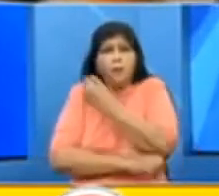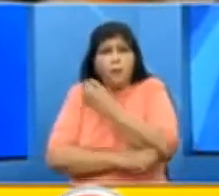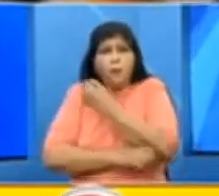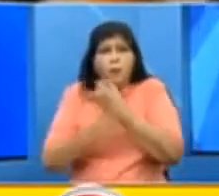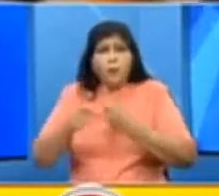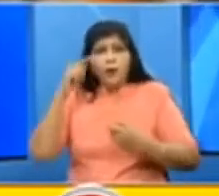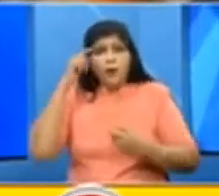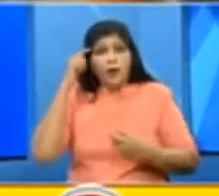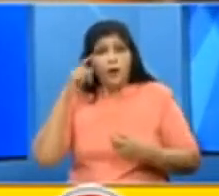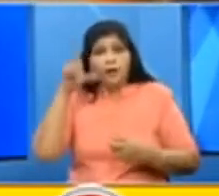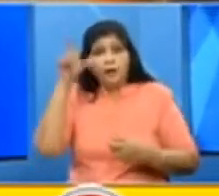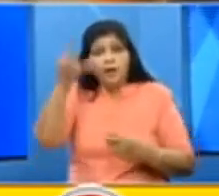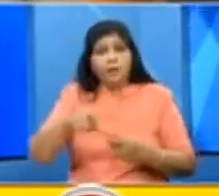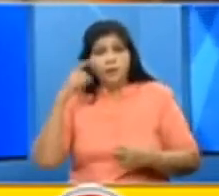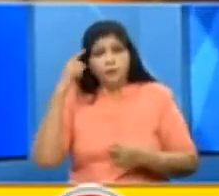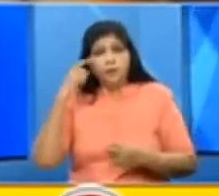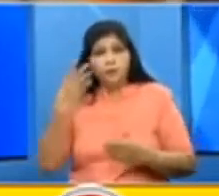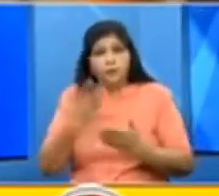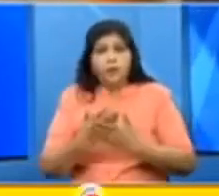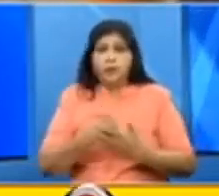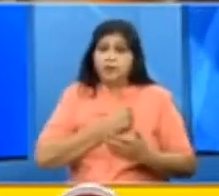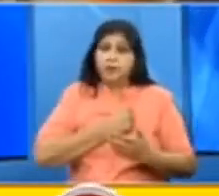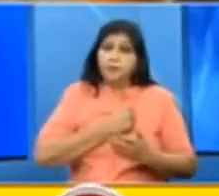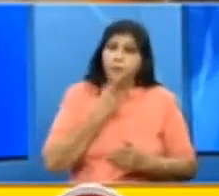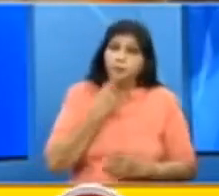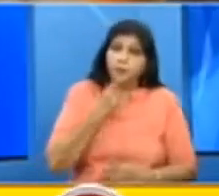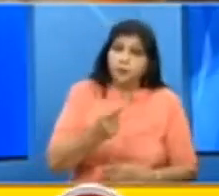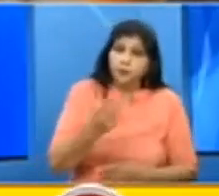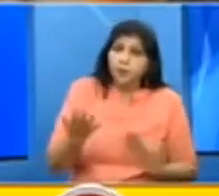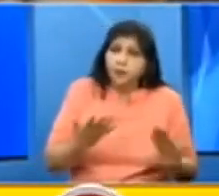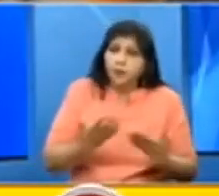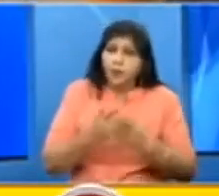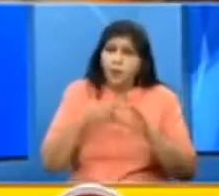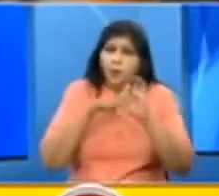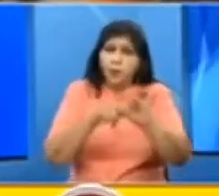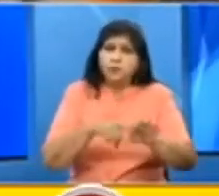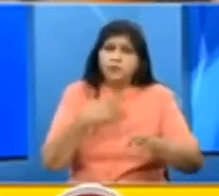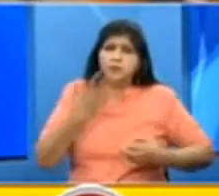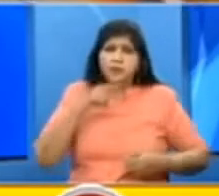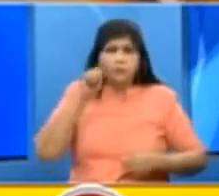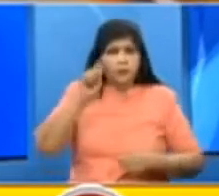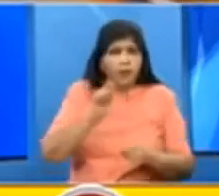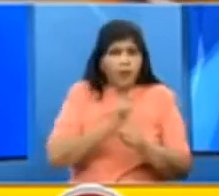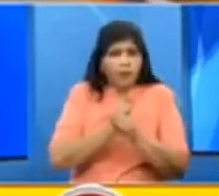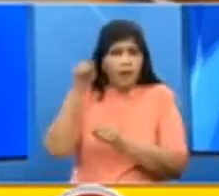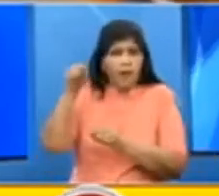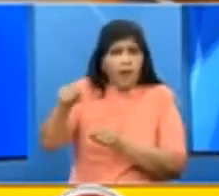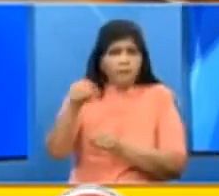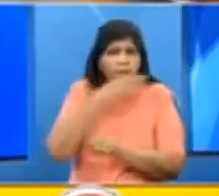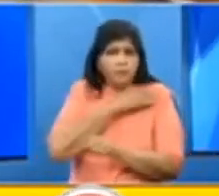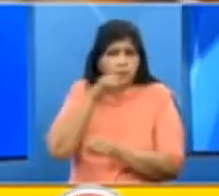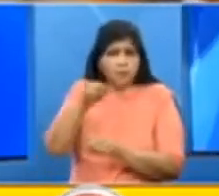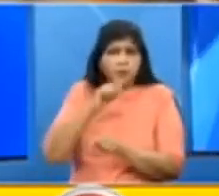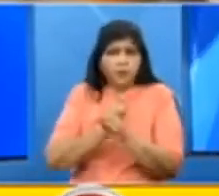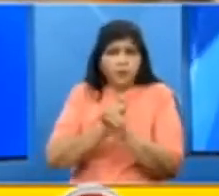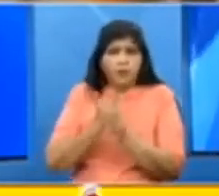सोचो और स्वयं से पूछो कि क्या तुम जो करने जा रहे हो उससे उस व्यक्ति की भलाई